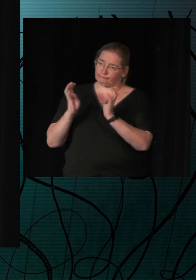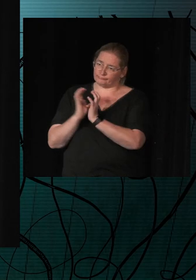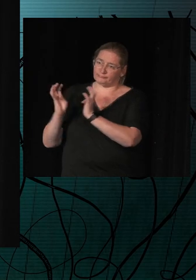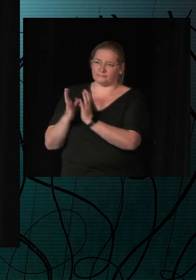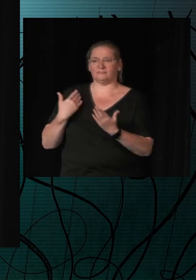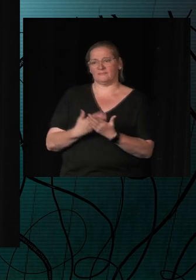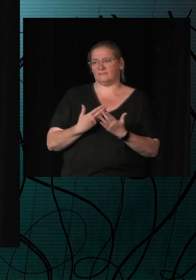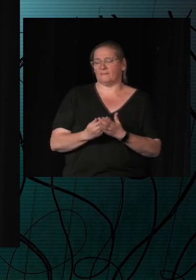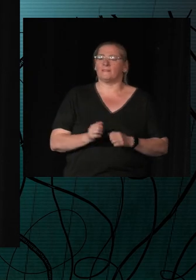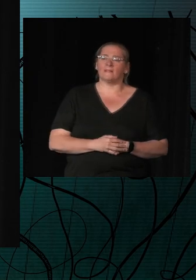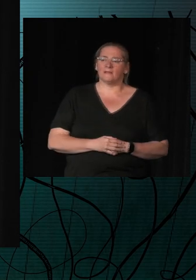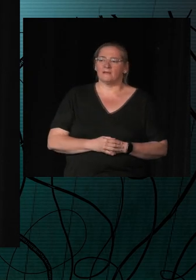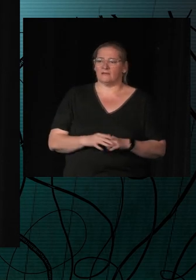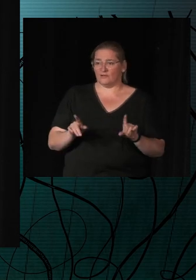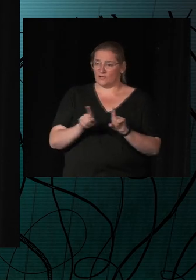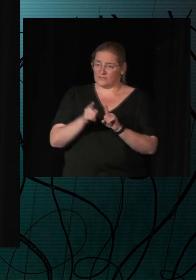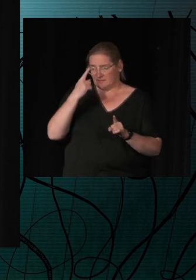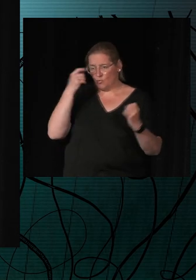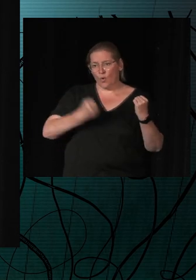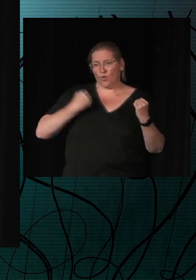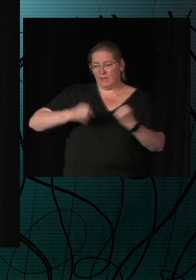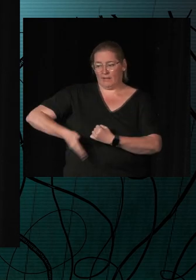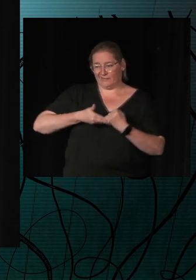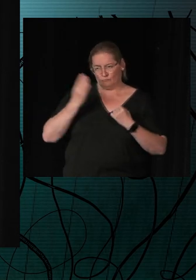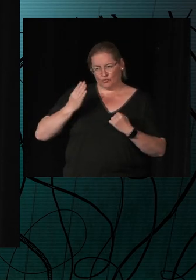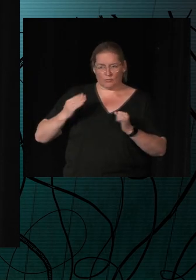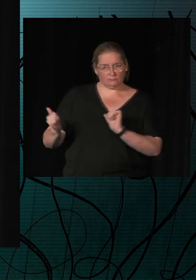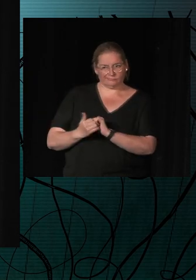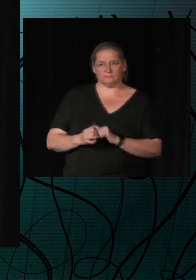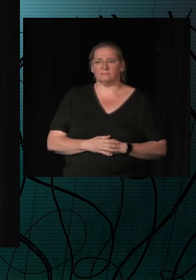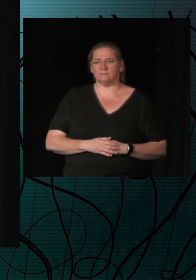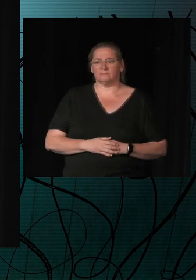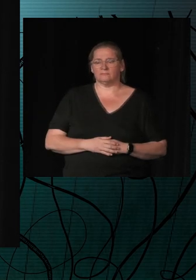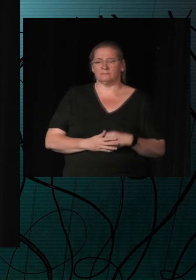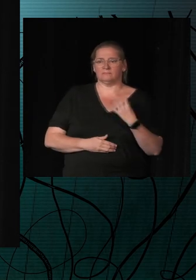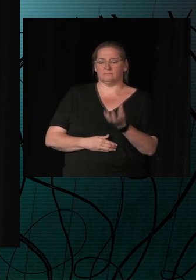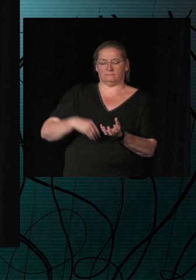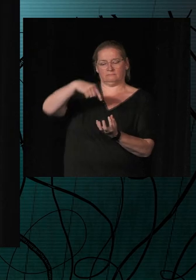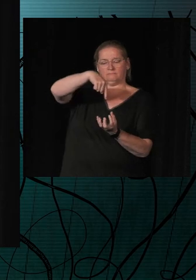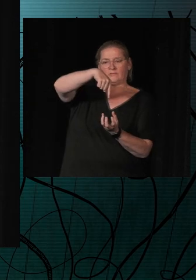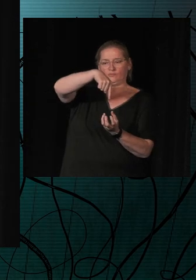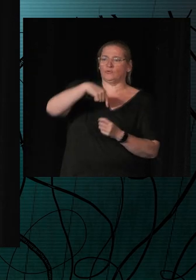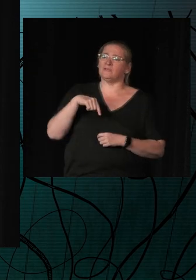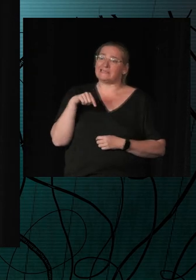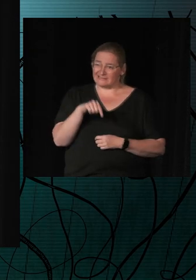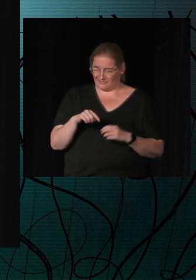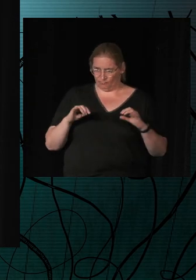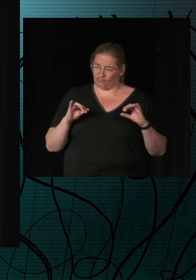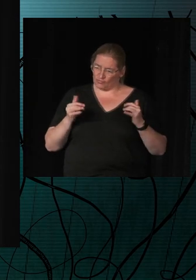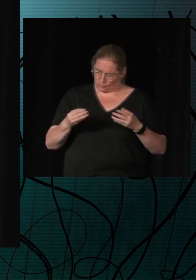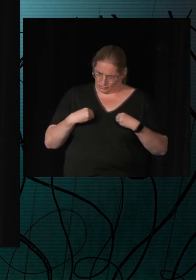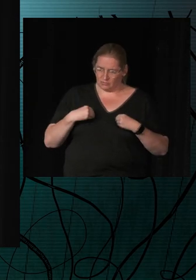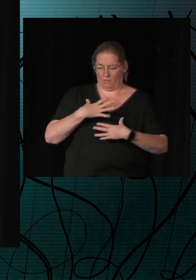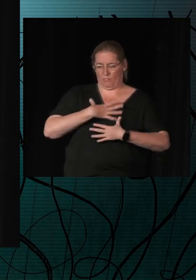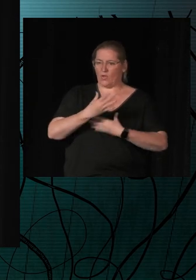et puis pour l'aide en combat évidemment euh Dark Souls est-ce que c'est un jeu qui fait peur ou est-ce que c'est un jeu qui est